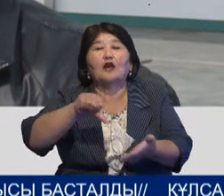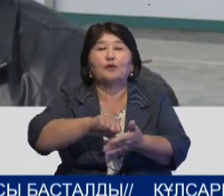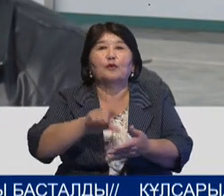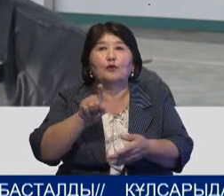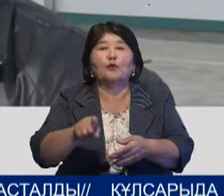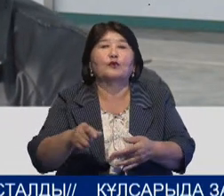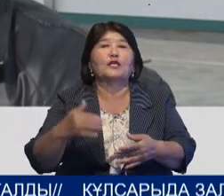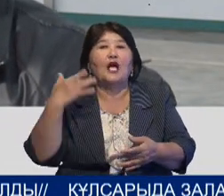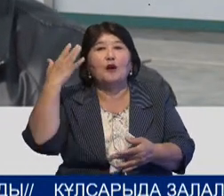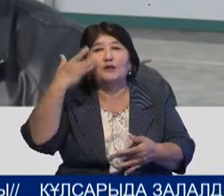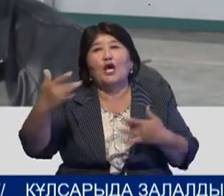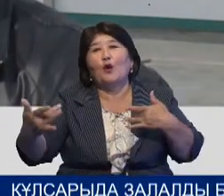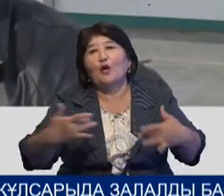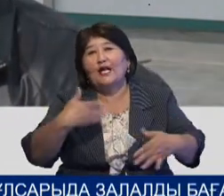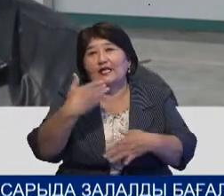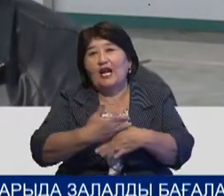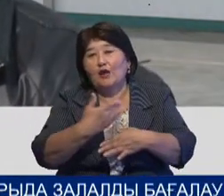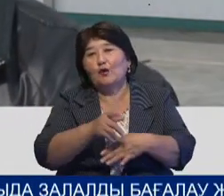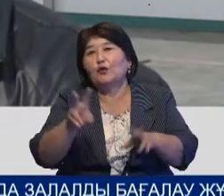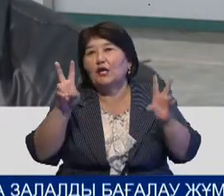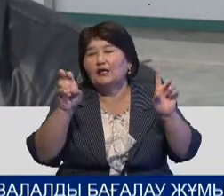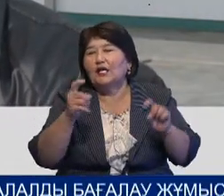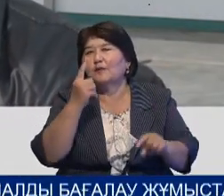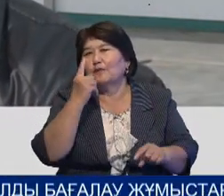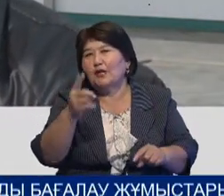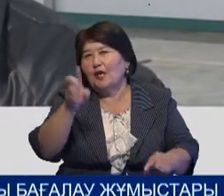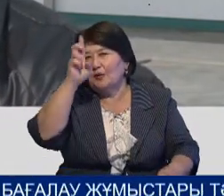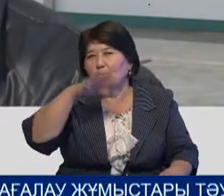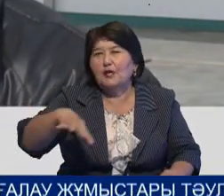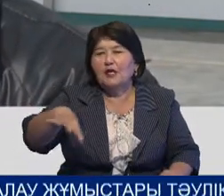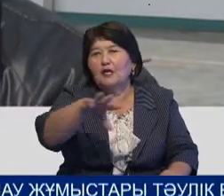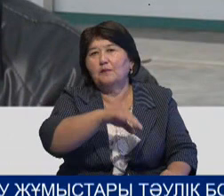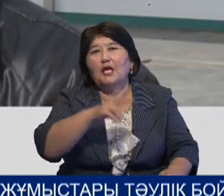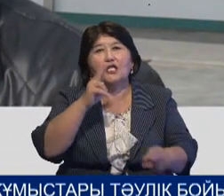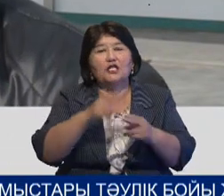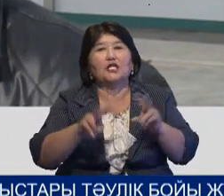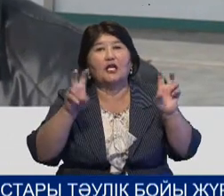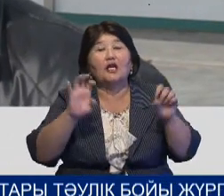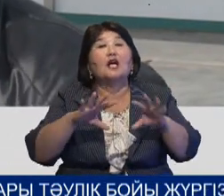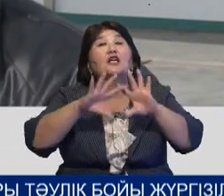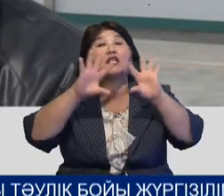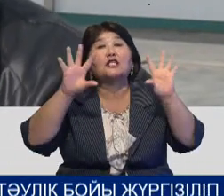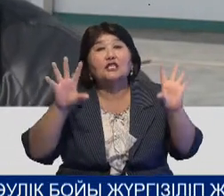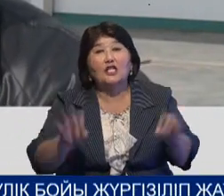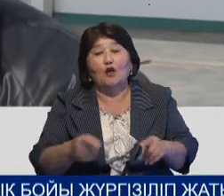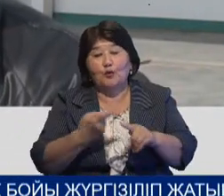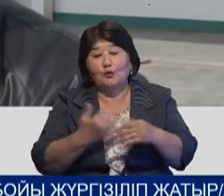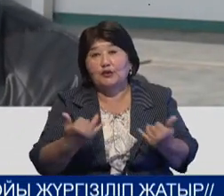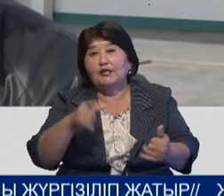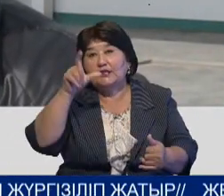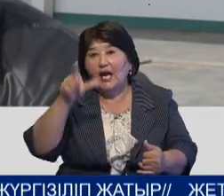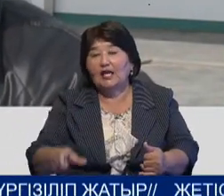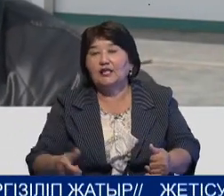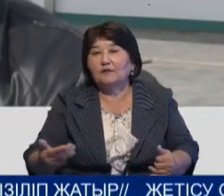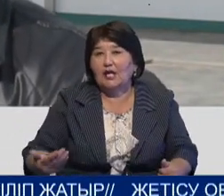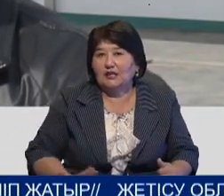Ақ ләйлік психологиялық драмасы, бұның тақырыбы да бір мемлекетпен, бір елмен шектелетін тақырып емес. Қазір жалпы осы кездегі адамзат